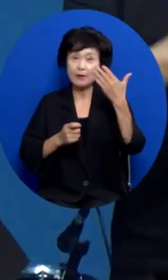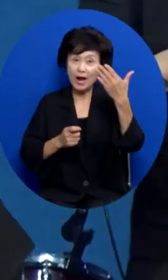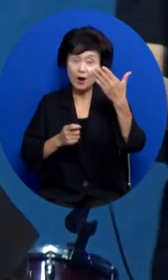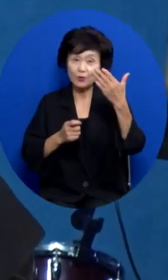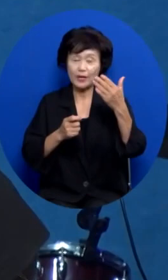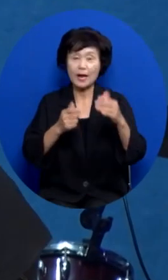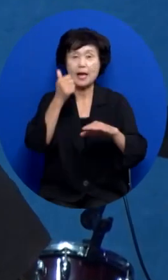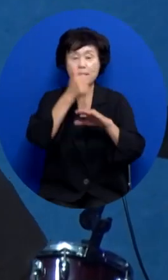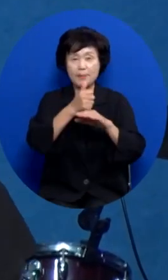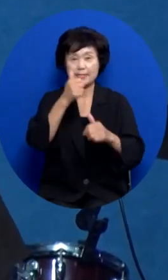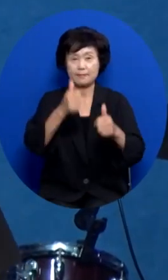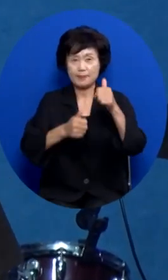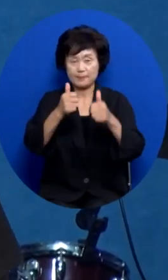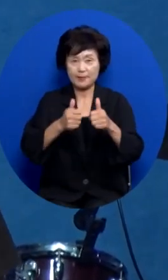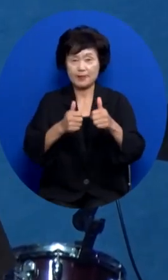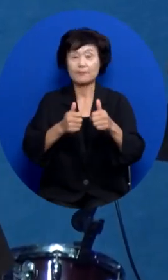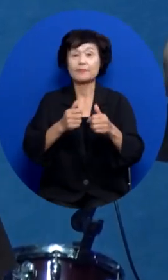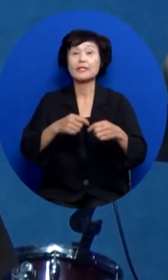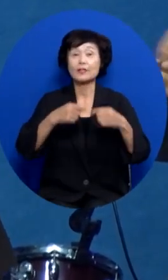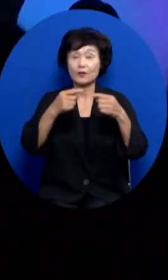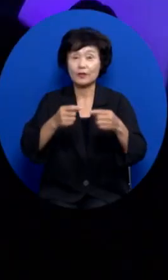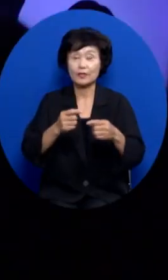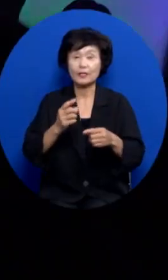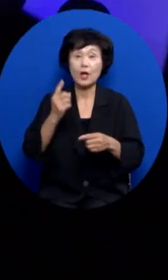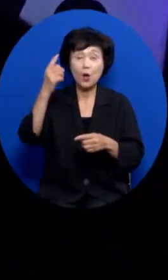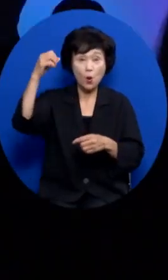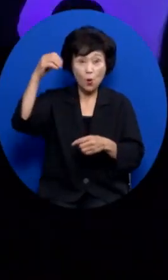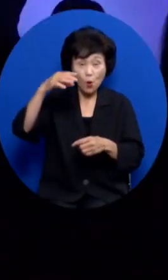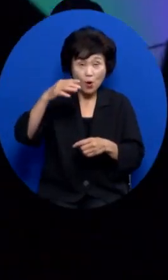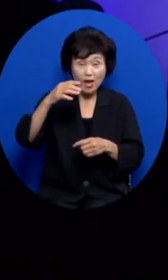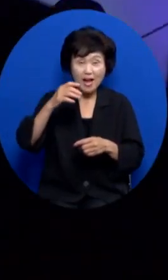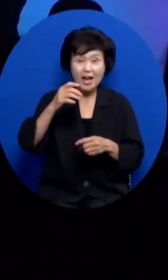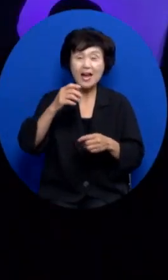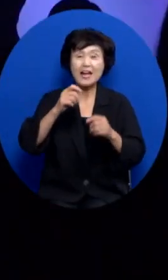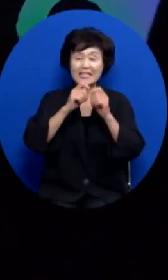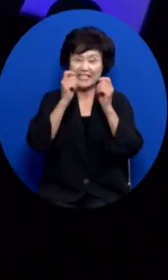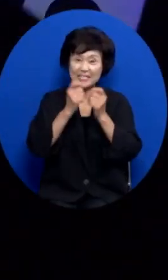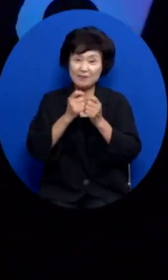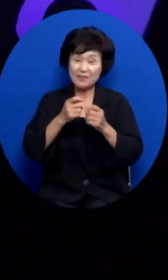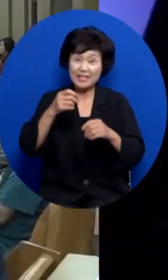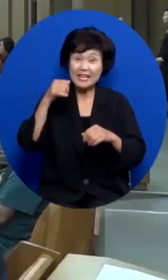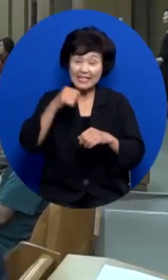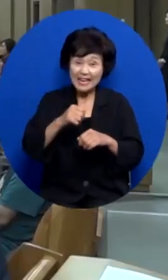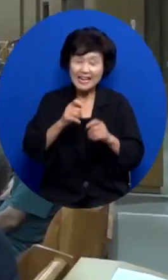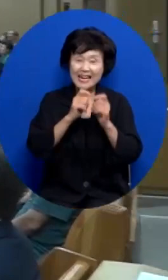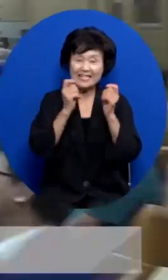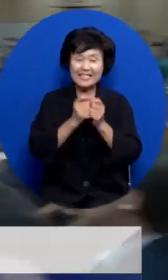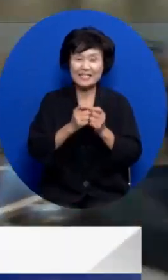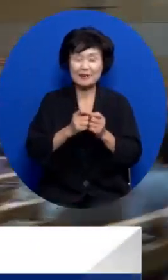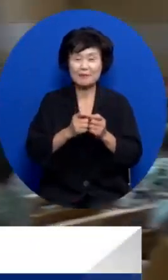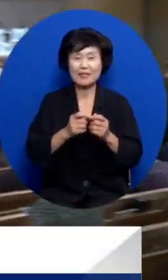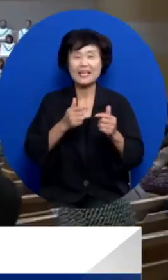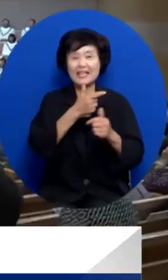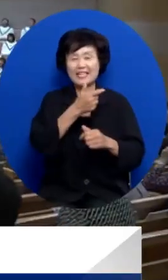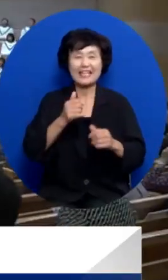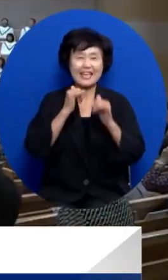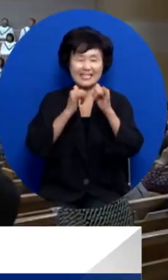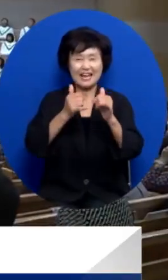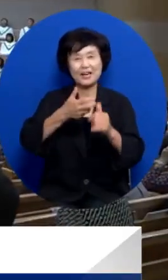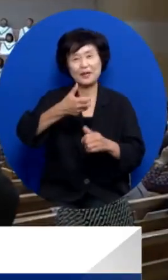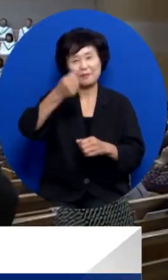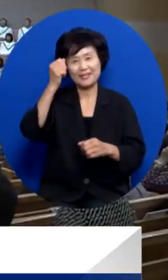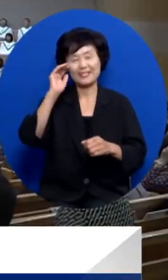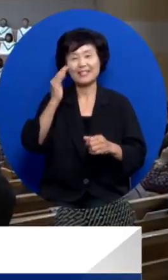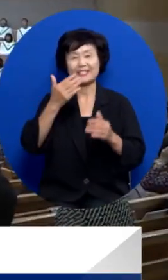가운데 경기도 고양시에서 참가한 탈락팀이 대상을 차지했습니다. 제천시 기독교연합회가